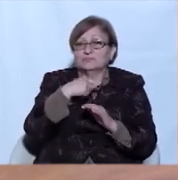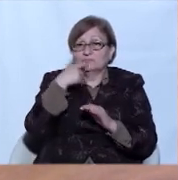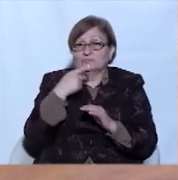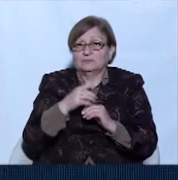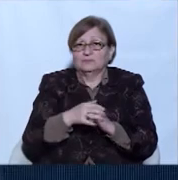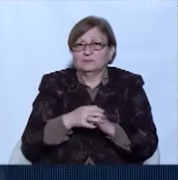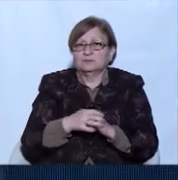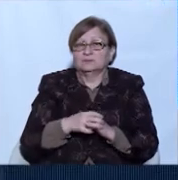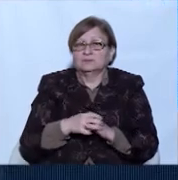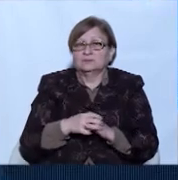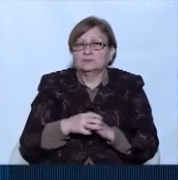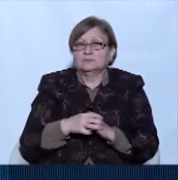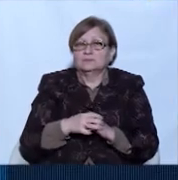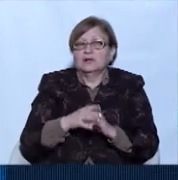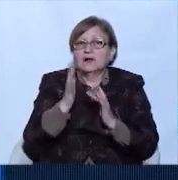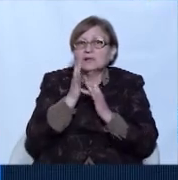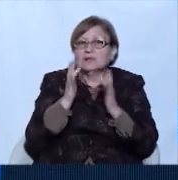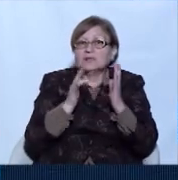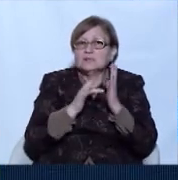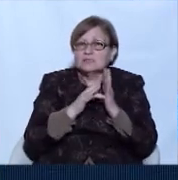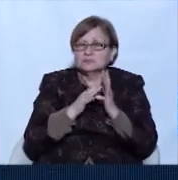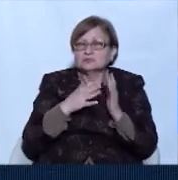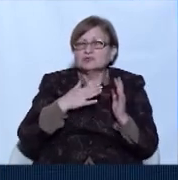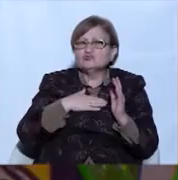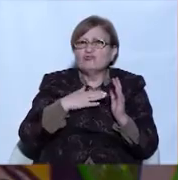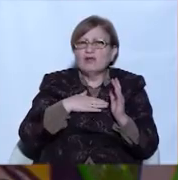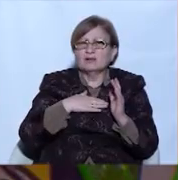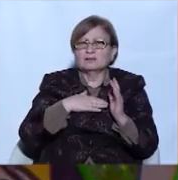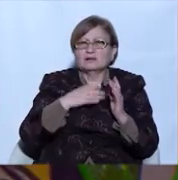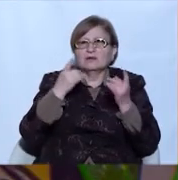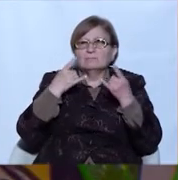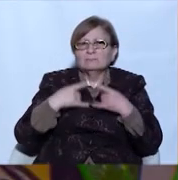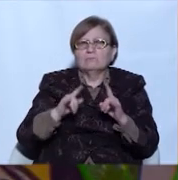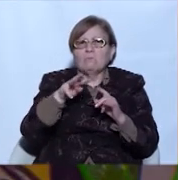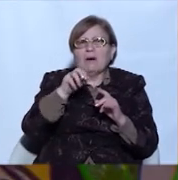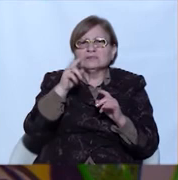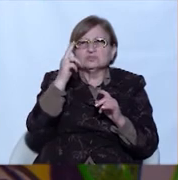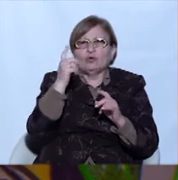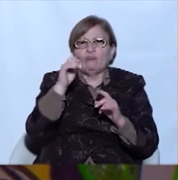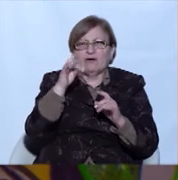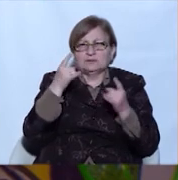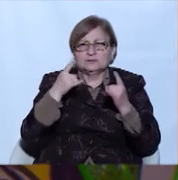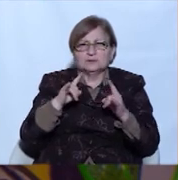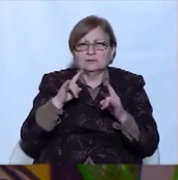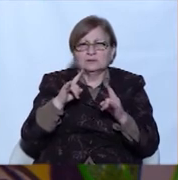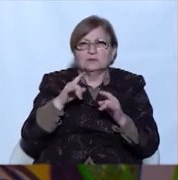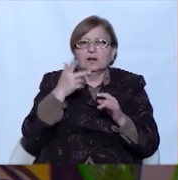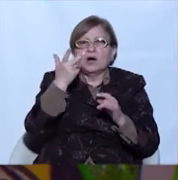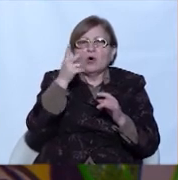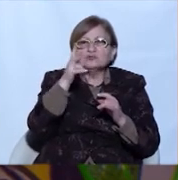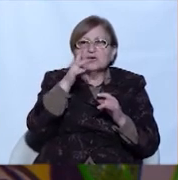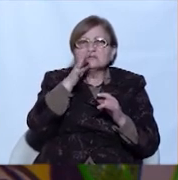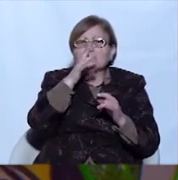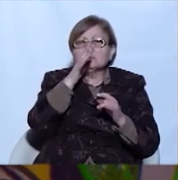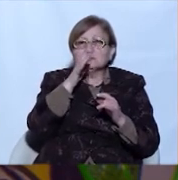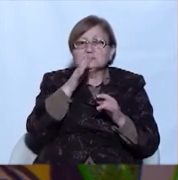თქვით. იესო ქრისტე, ჩვენი მაცხოვარი, დაიბადა წუთისოფელში. 33